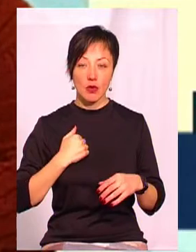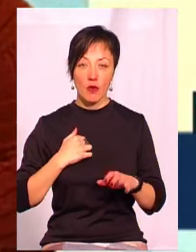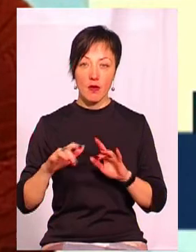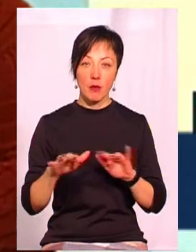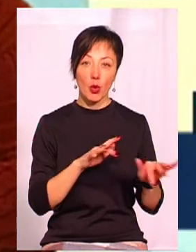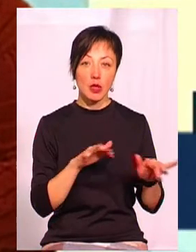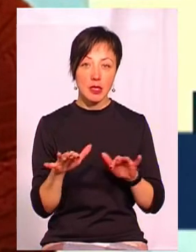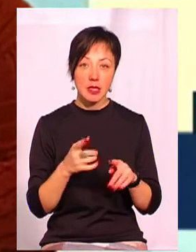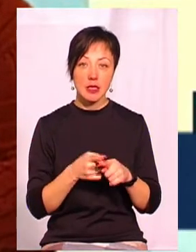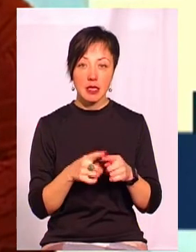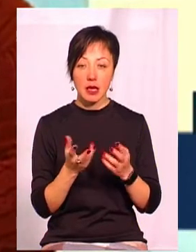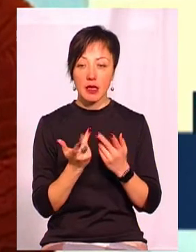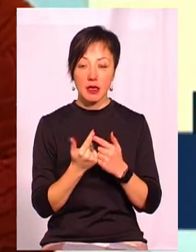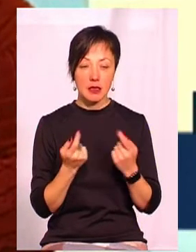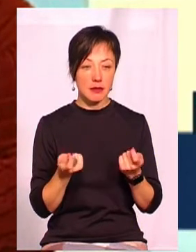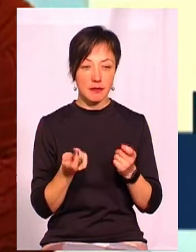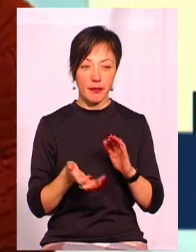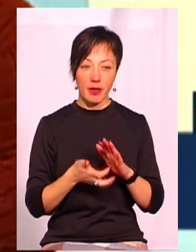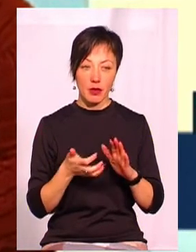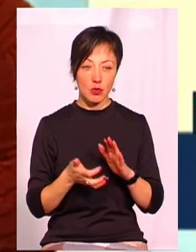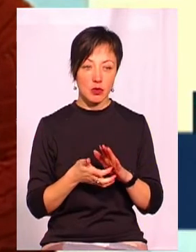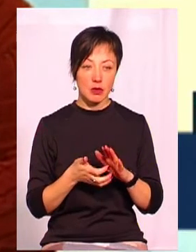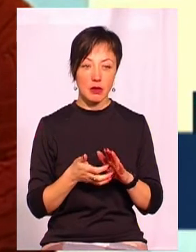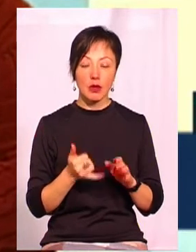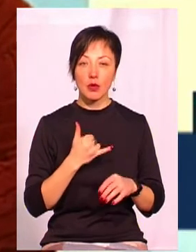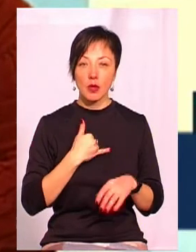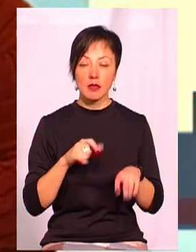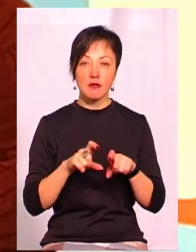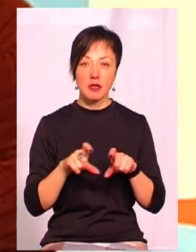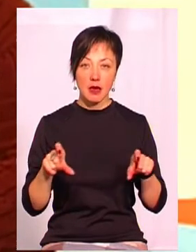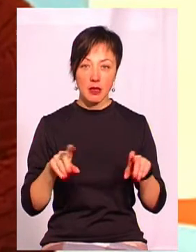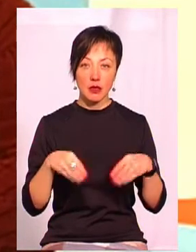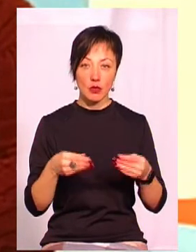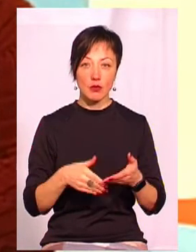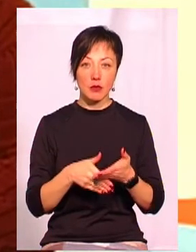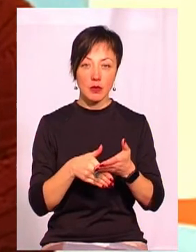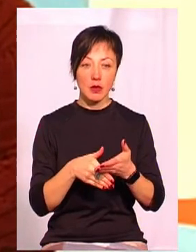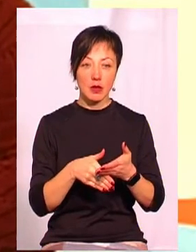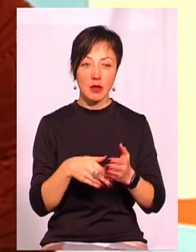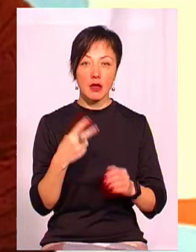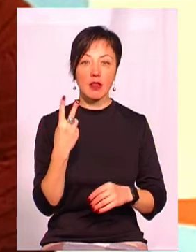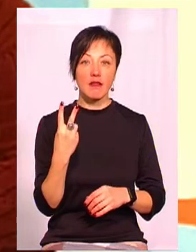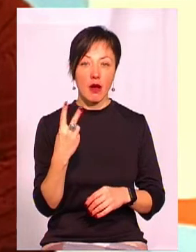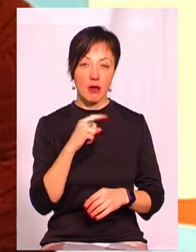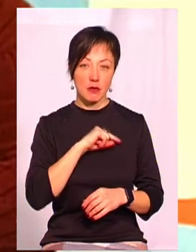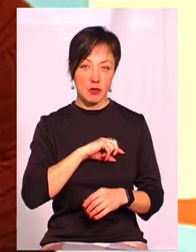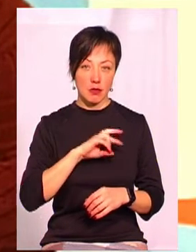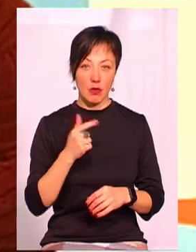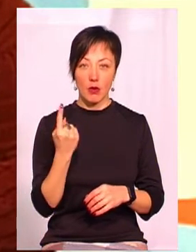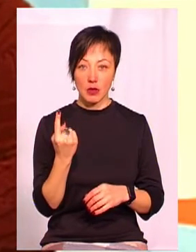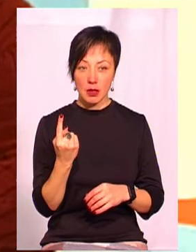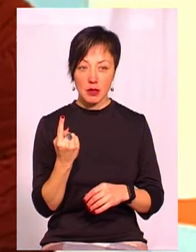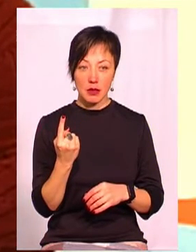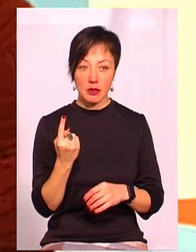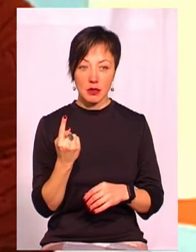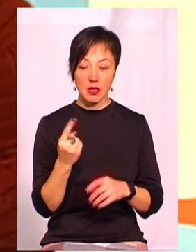військові події, ця кількість, звичайно, недостатня. У нас в закладі надають допомогу психологічно 2 психологи. Один